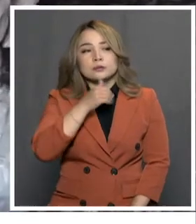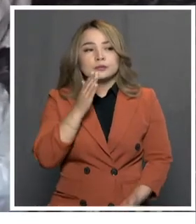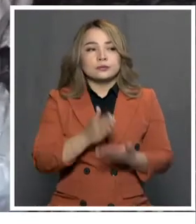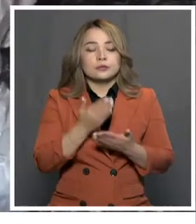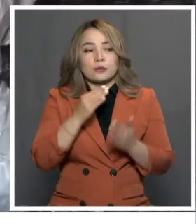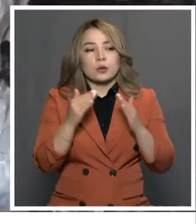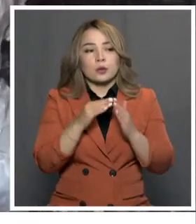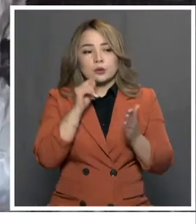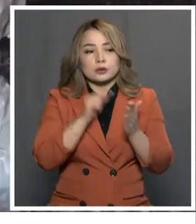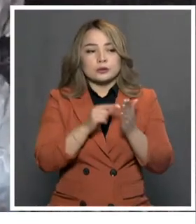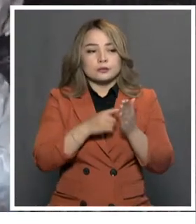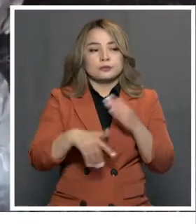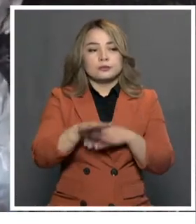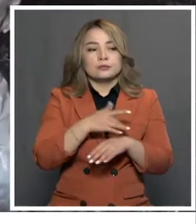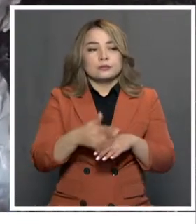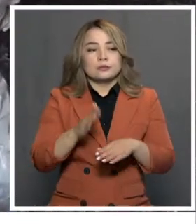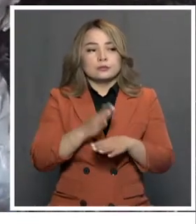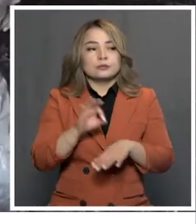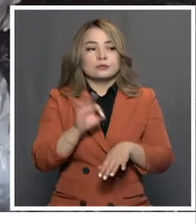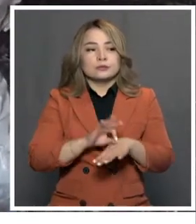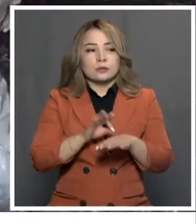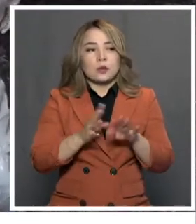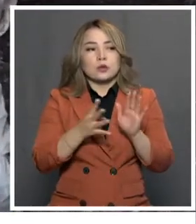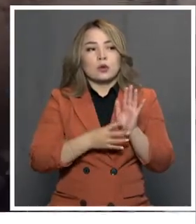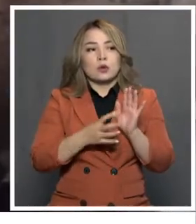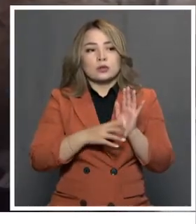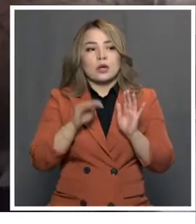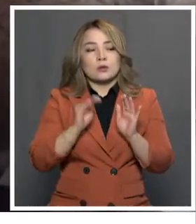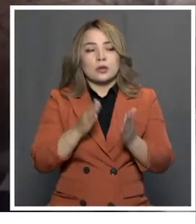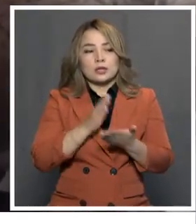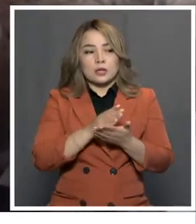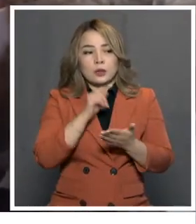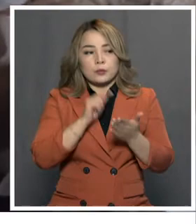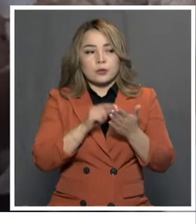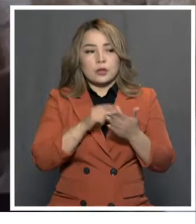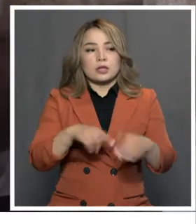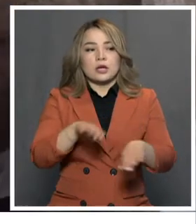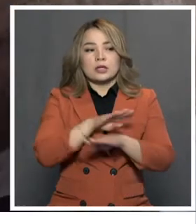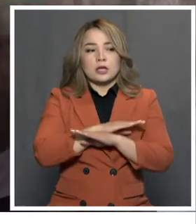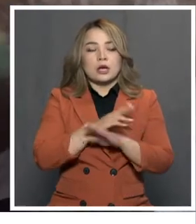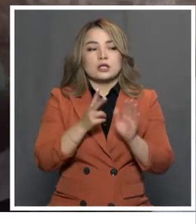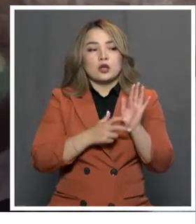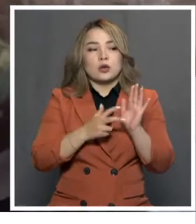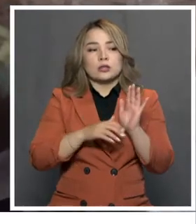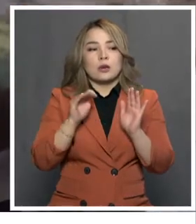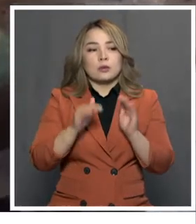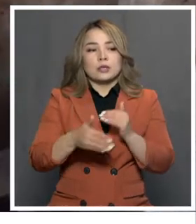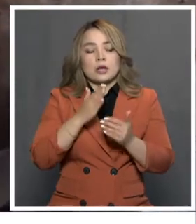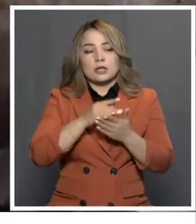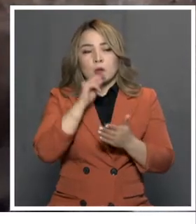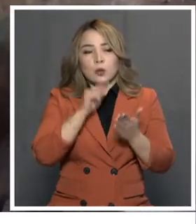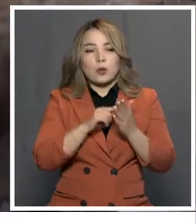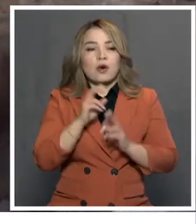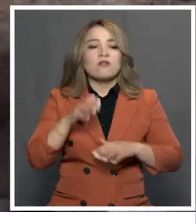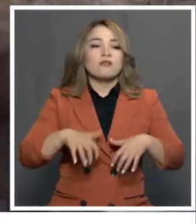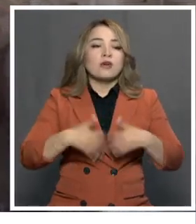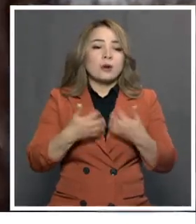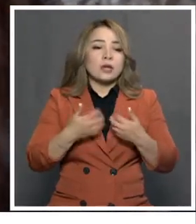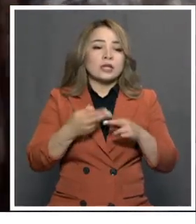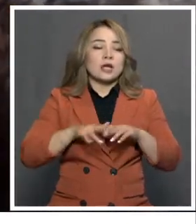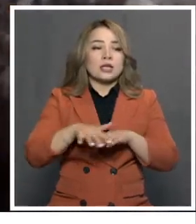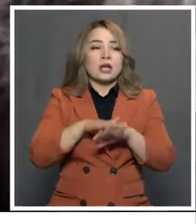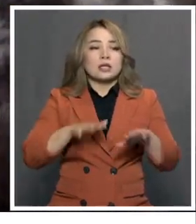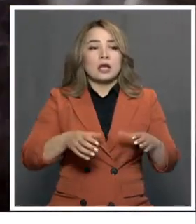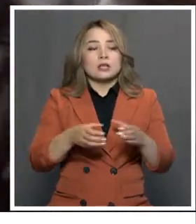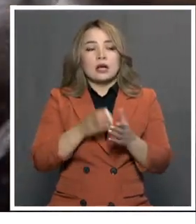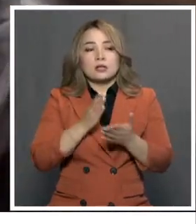үй құстары жаппай ауырып, салдарынан 900 мыңға жуық қанаты қырылып қалған еді. Оның 800 мыңнан астамы құс фабрикаларында тіркелсе,